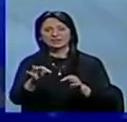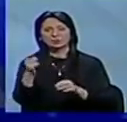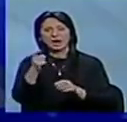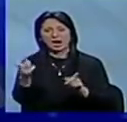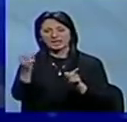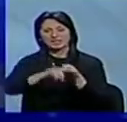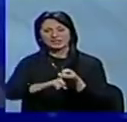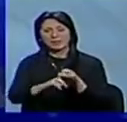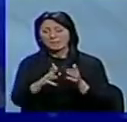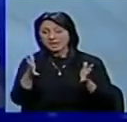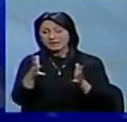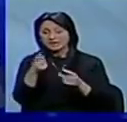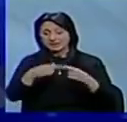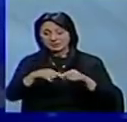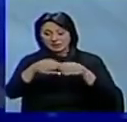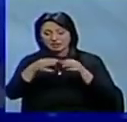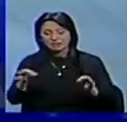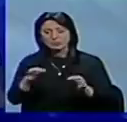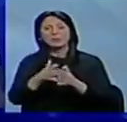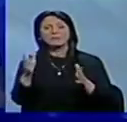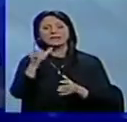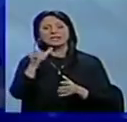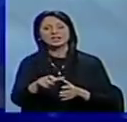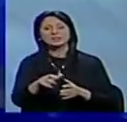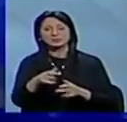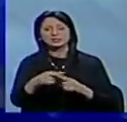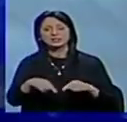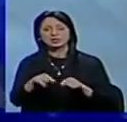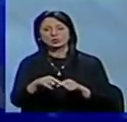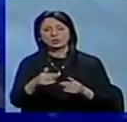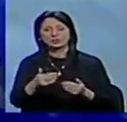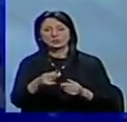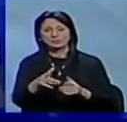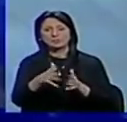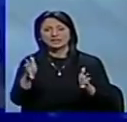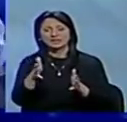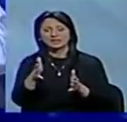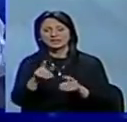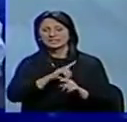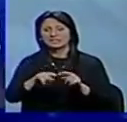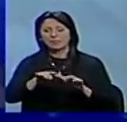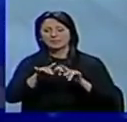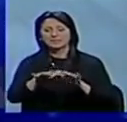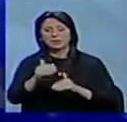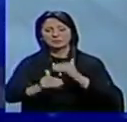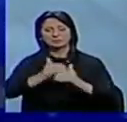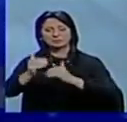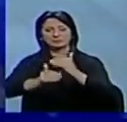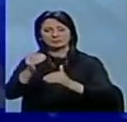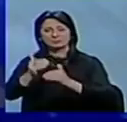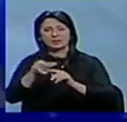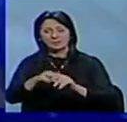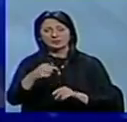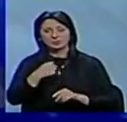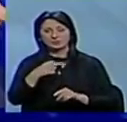ხარისთან, რაც მეტი არის საზოგადოების თავისუფლება, ადამიანების თავისუფლება საზოგადოებაში, მით მეტად ესეი საზოგადოება პროგრესისკენ. ამიტომ